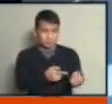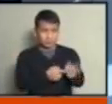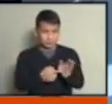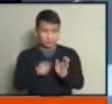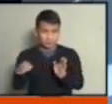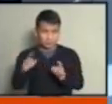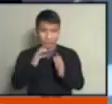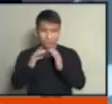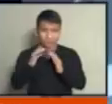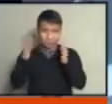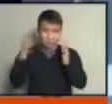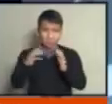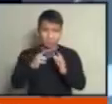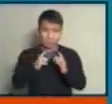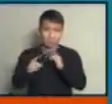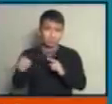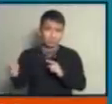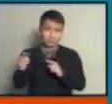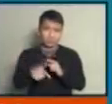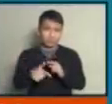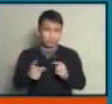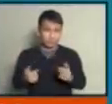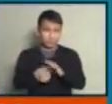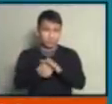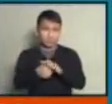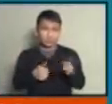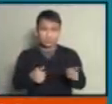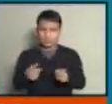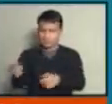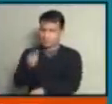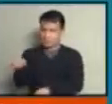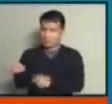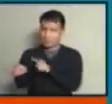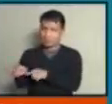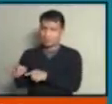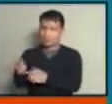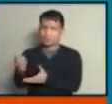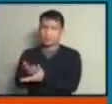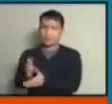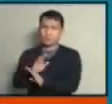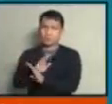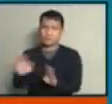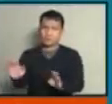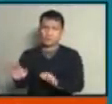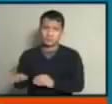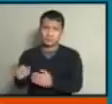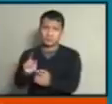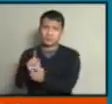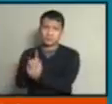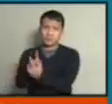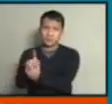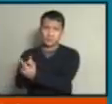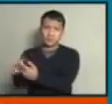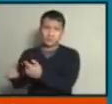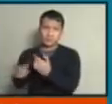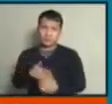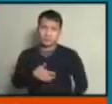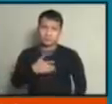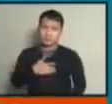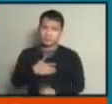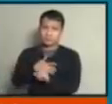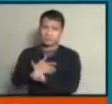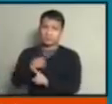dito. Matagal na po kasi yan, sir, na sinasabi ko sa kanya na hanggat maaari sana, huwag kang magdidikit din sa mga yan dahil nararamdaman